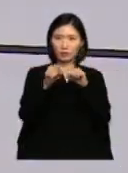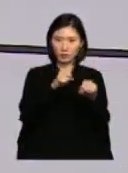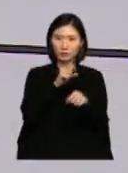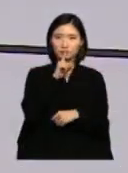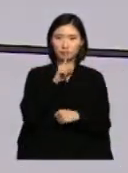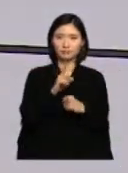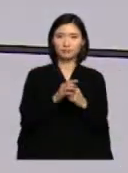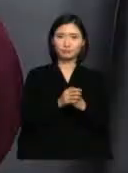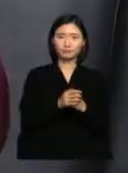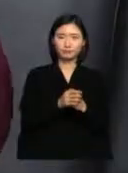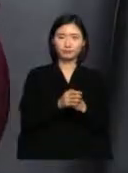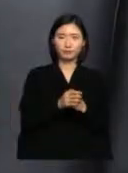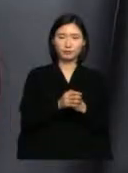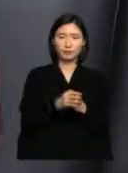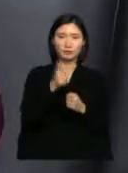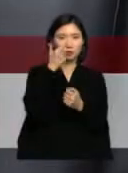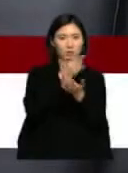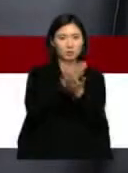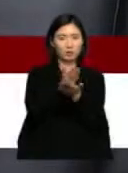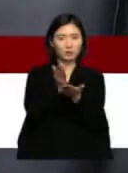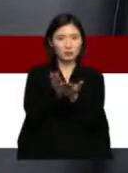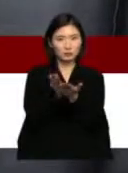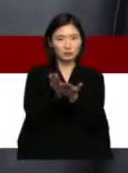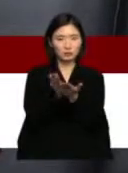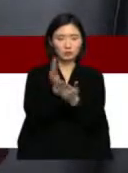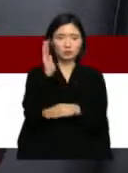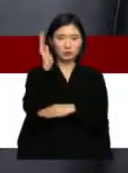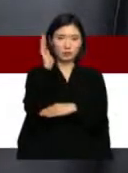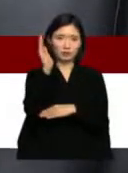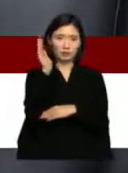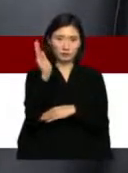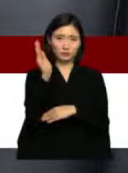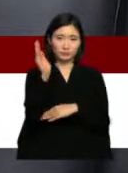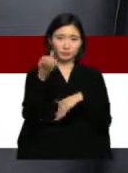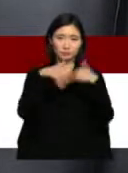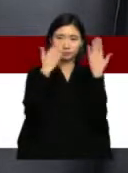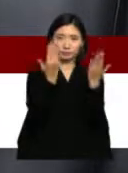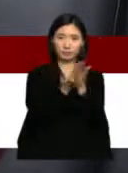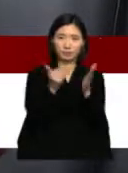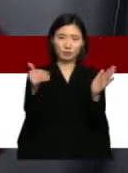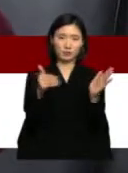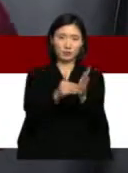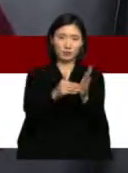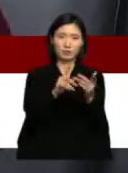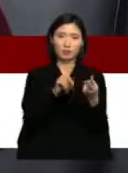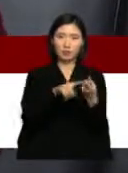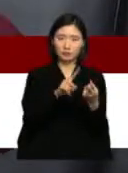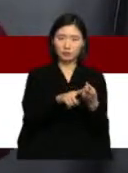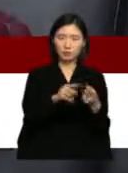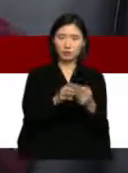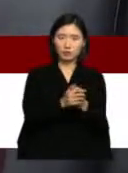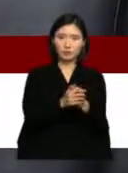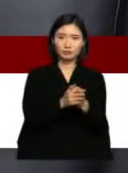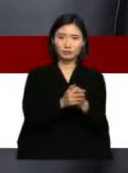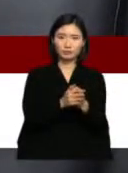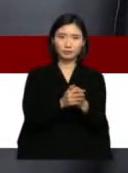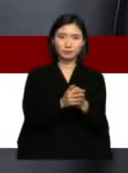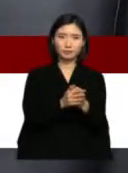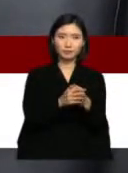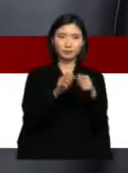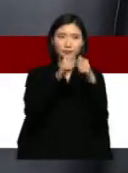입장입니다. 뭐 여섯 가지인가 얘기를 다 했잖아요. 그렇죠? 그 얘기에 대해서는 끈끈이 다